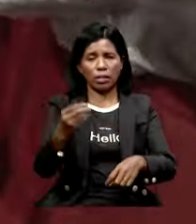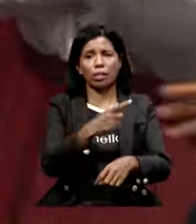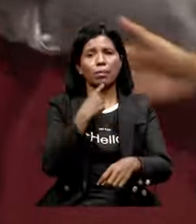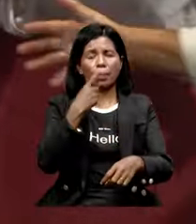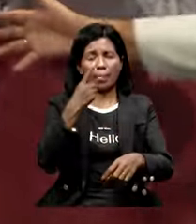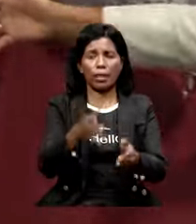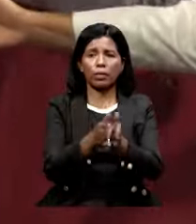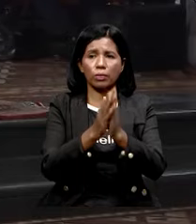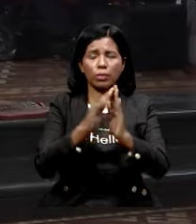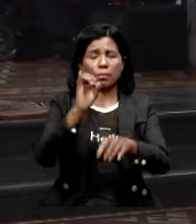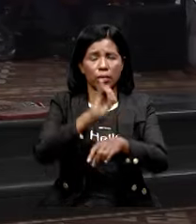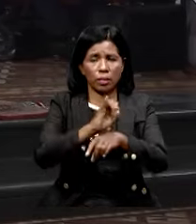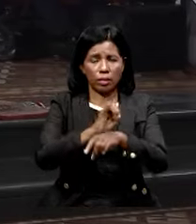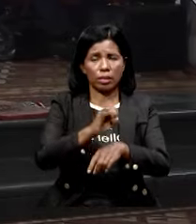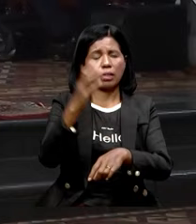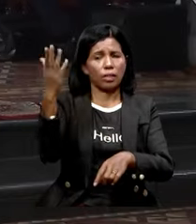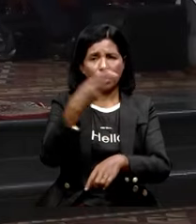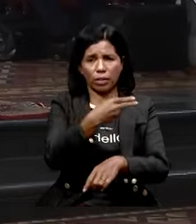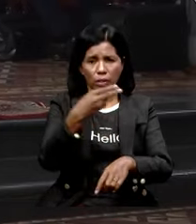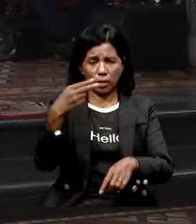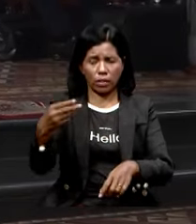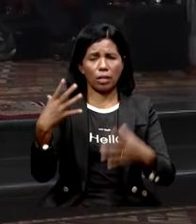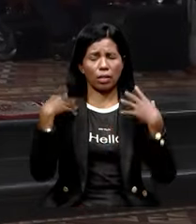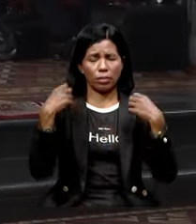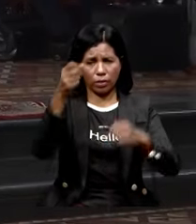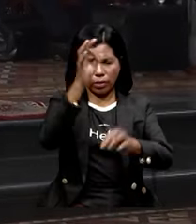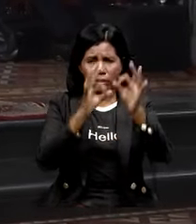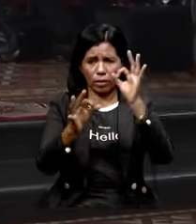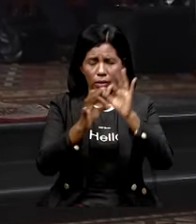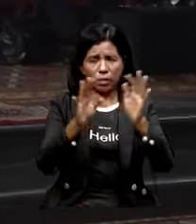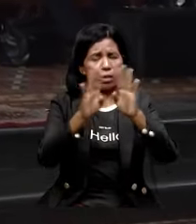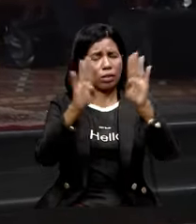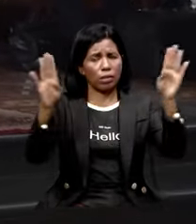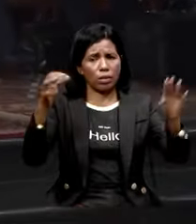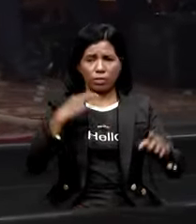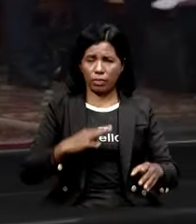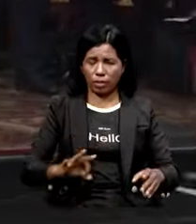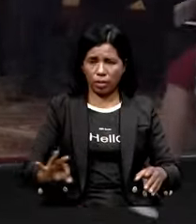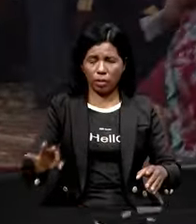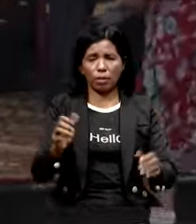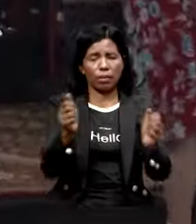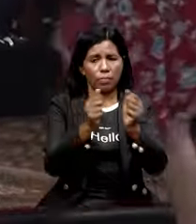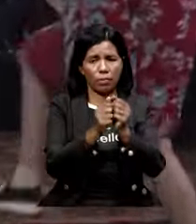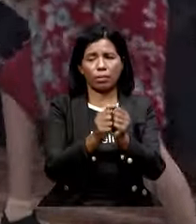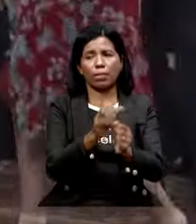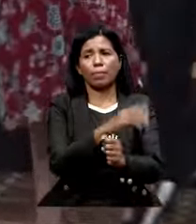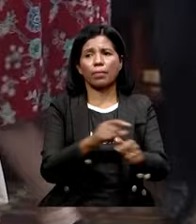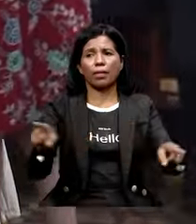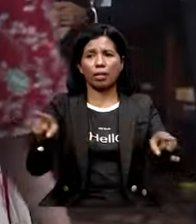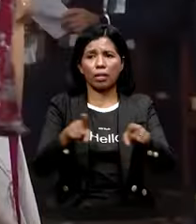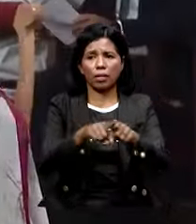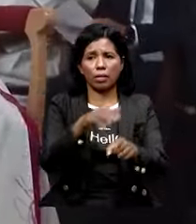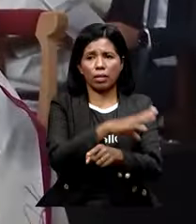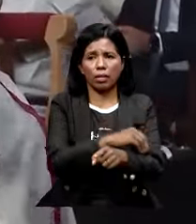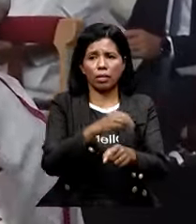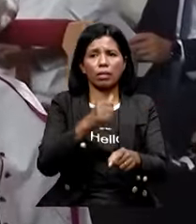Francisco, russo da Igreja Católica em Indonésia, a tua força fiar na cloque e a fraternidade no compaixão. E danei nesse discurso da